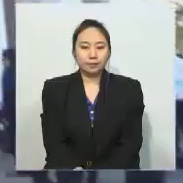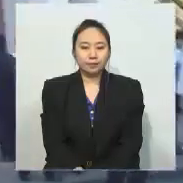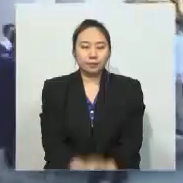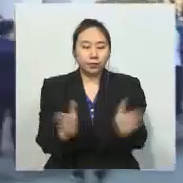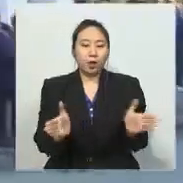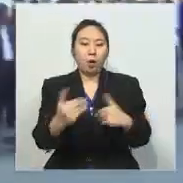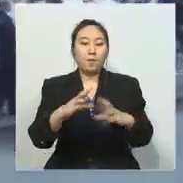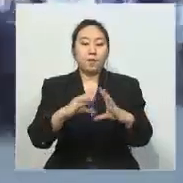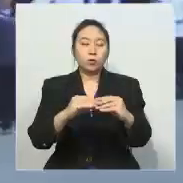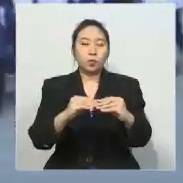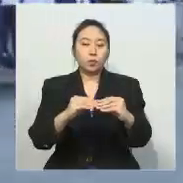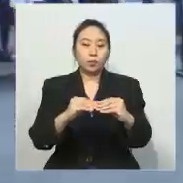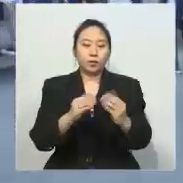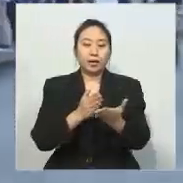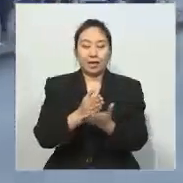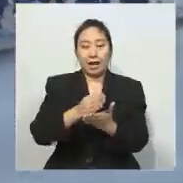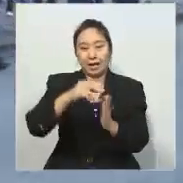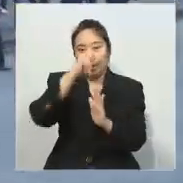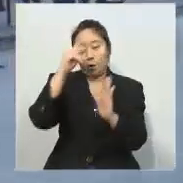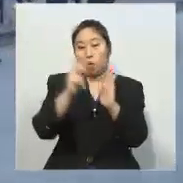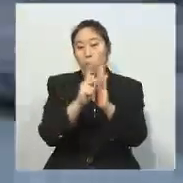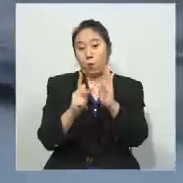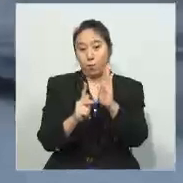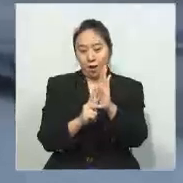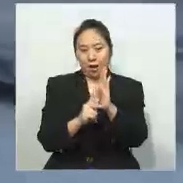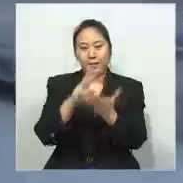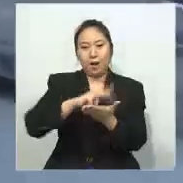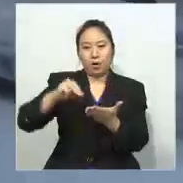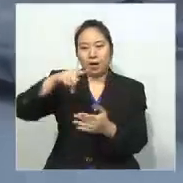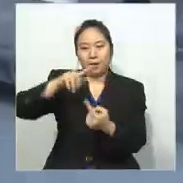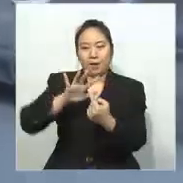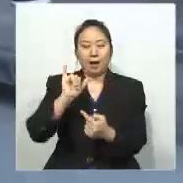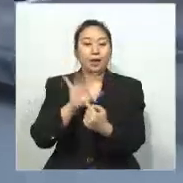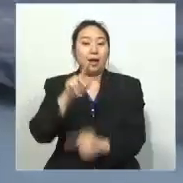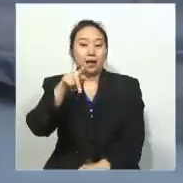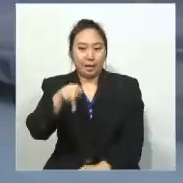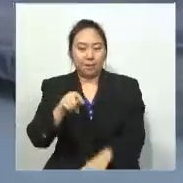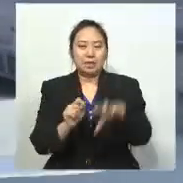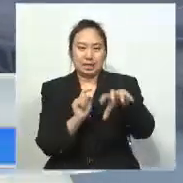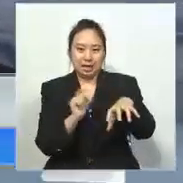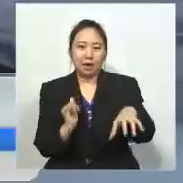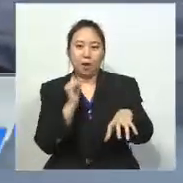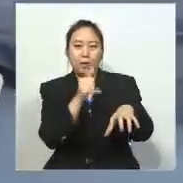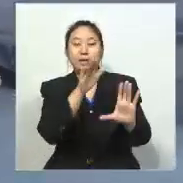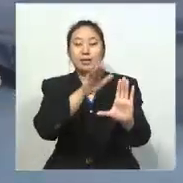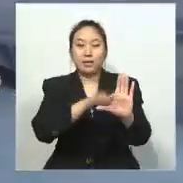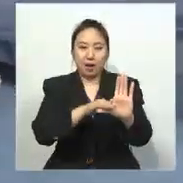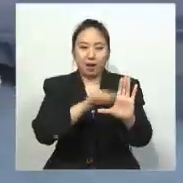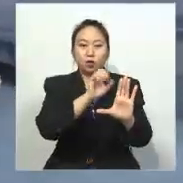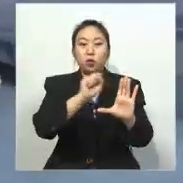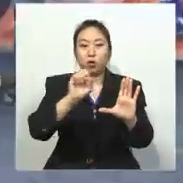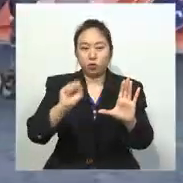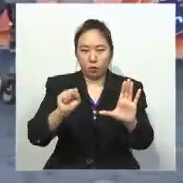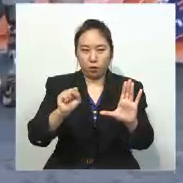หอประชุมเลวีนิติคณะนิติศาสตร์มหาวิทยาลัยพายัพถูกใช้เป็นสถานที่รับสมัครสมาชิกสภาผู้แทนราษฎรหรือว่าส.ส.แบบแบ่งเข